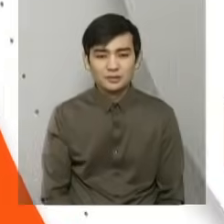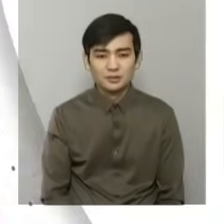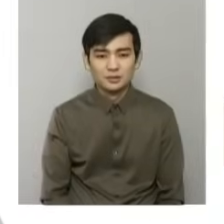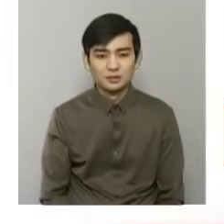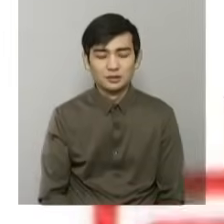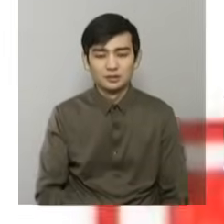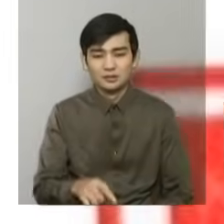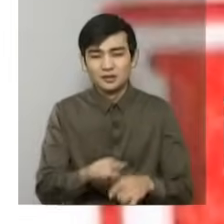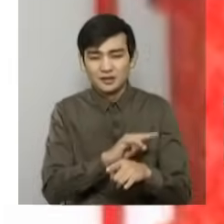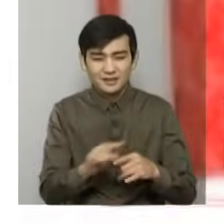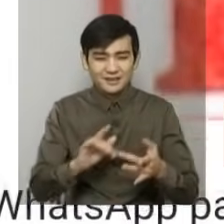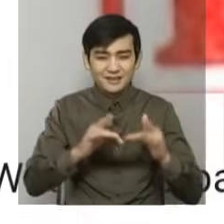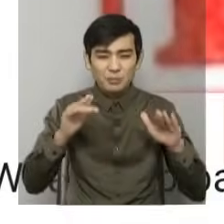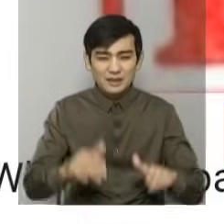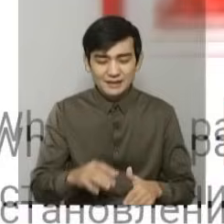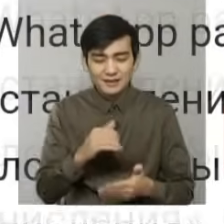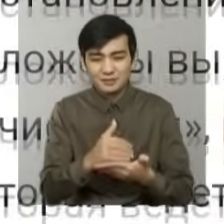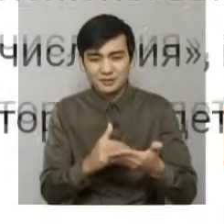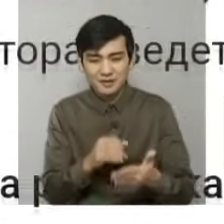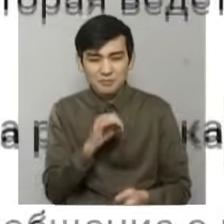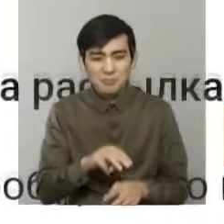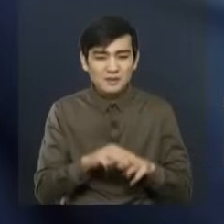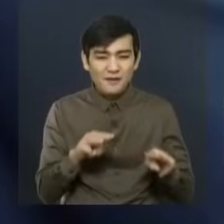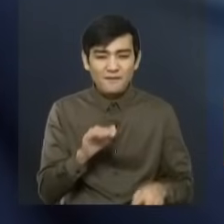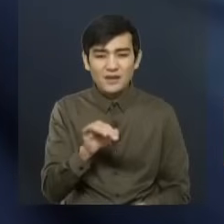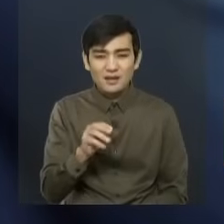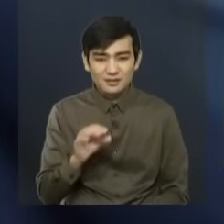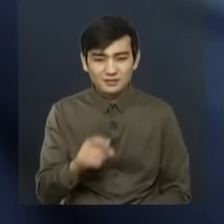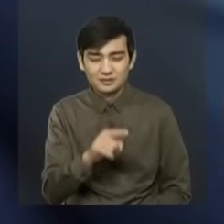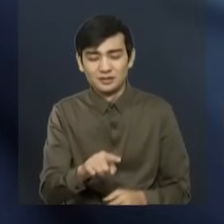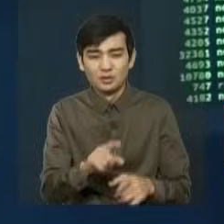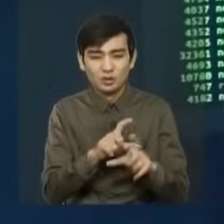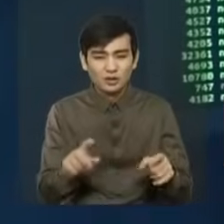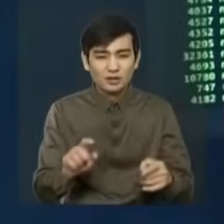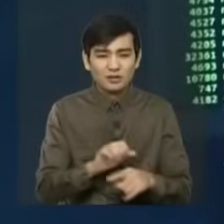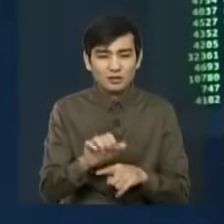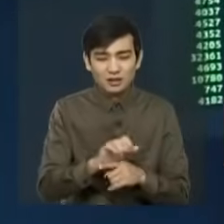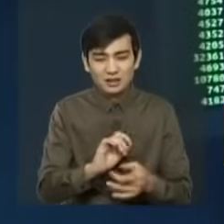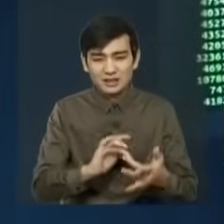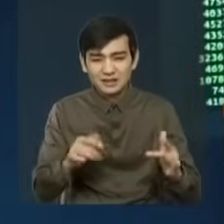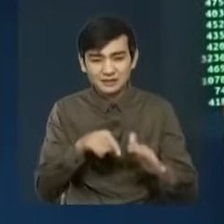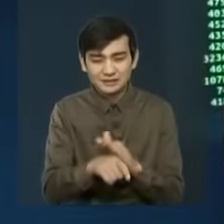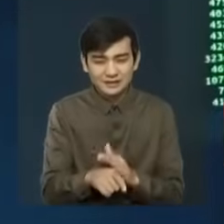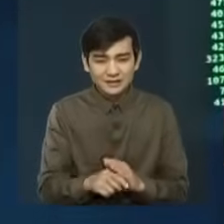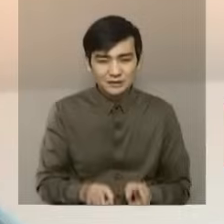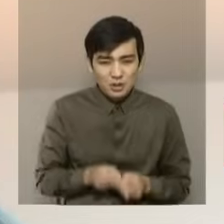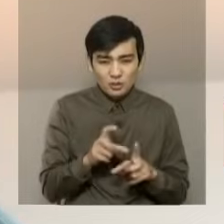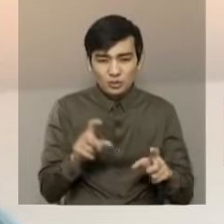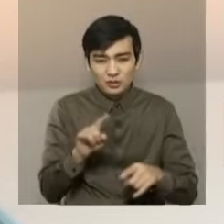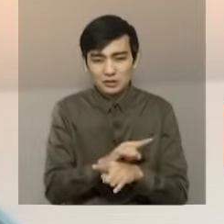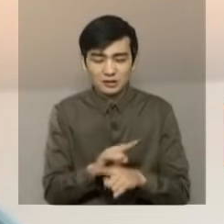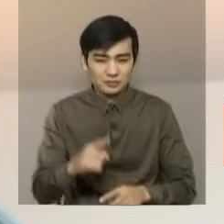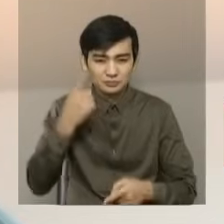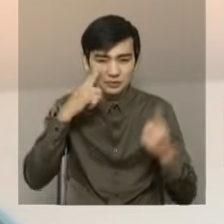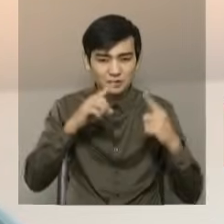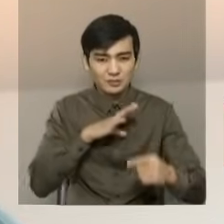фальшивый сайт в Министерстве финансов опровергли информацию о компенсации гражданам Что за новую преступную схему придумали Аферисты общий